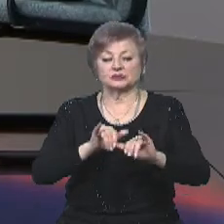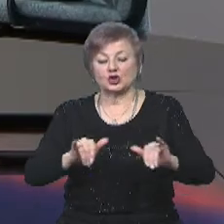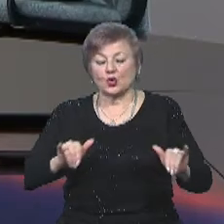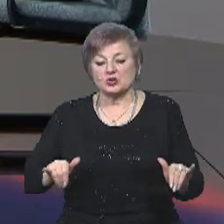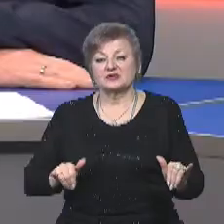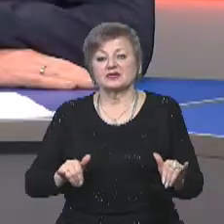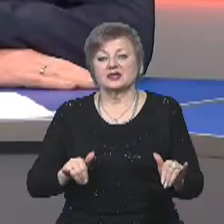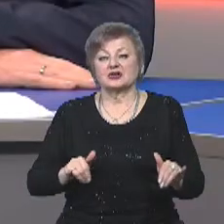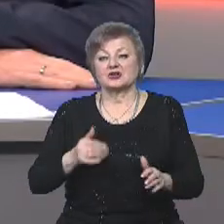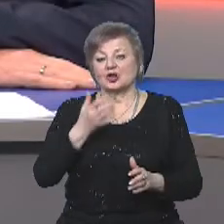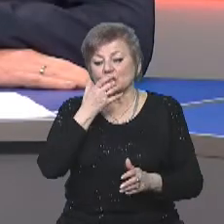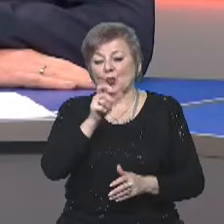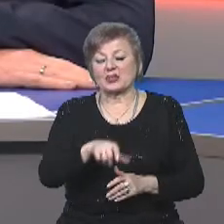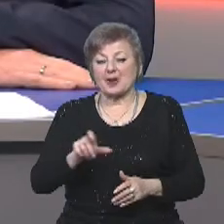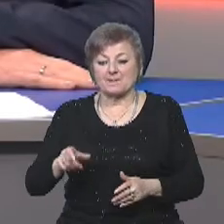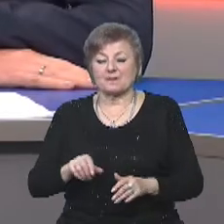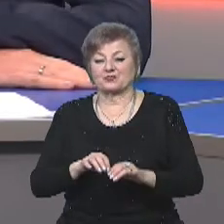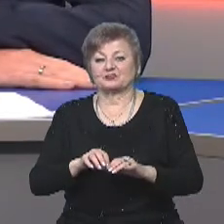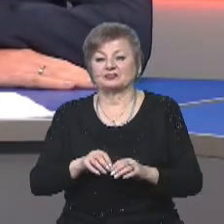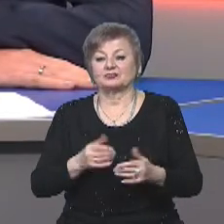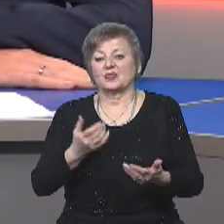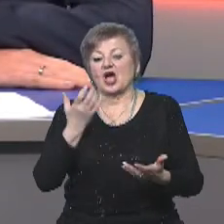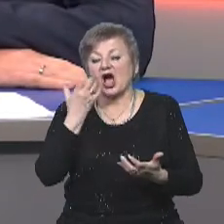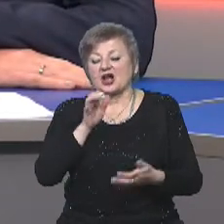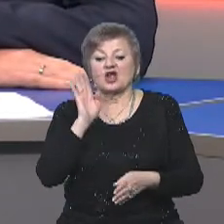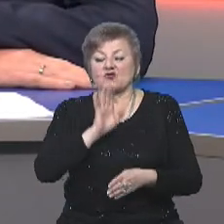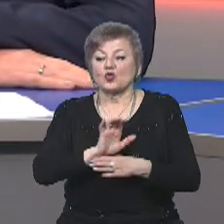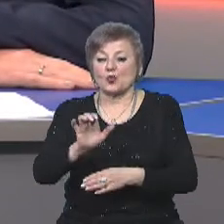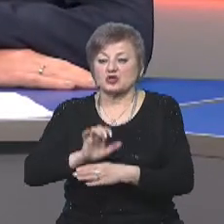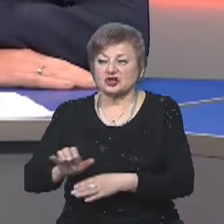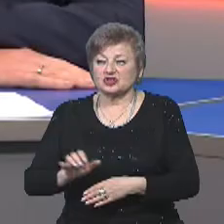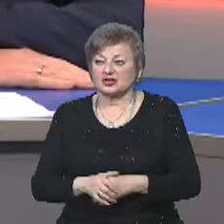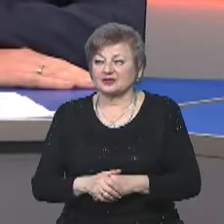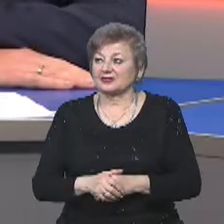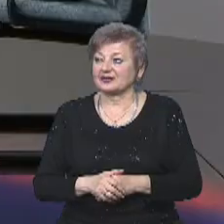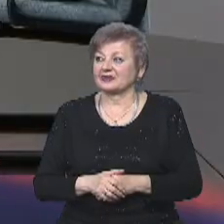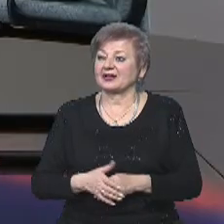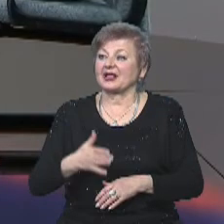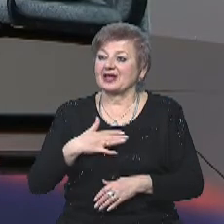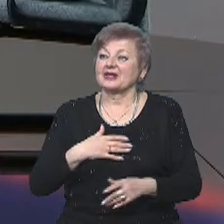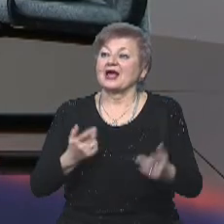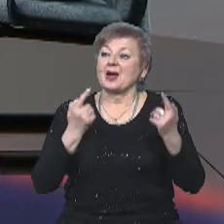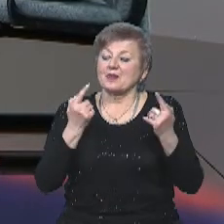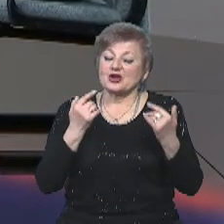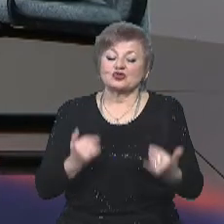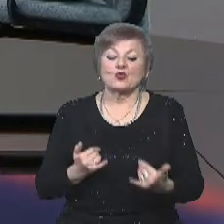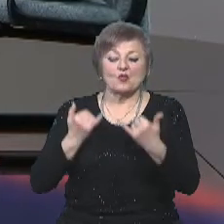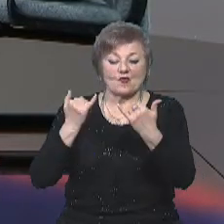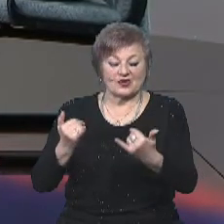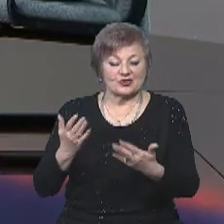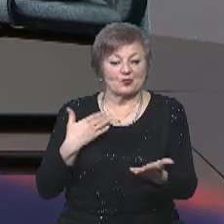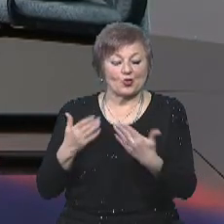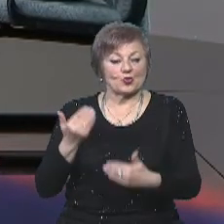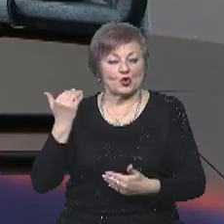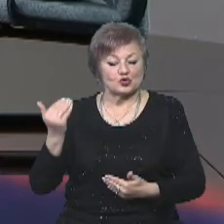розвитку тепломережі, мережі гарячого водопостачання? Я с большим уважением отношусь к коллегу